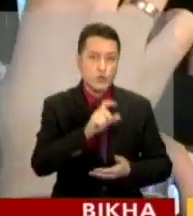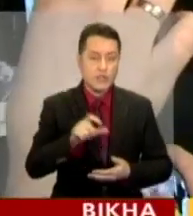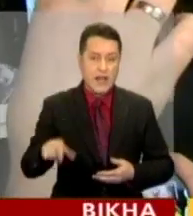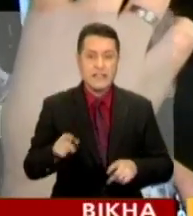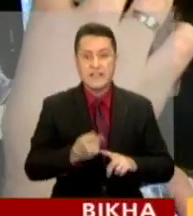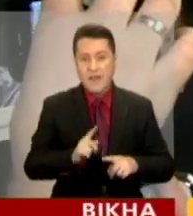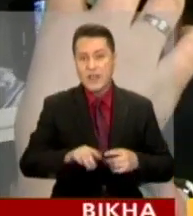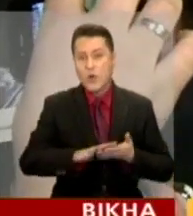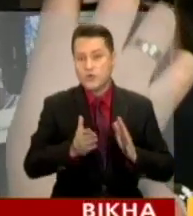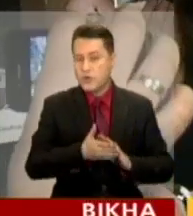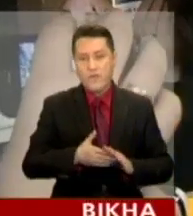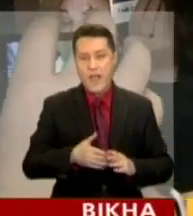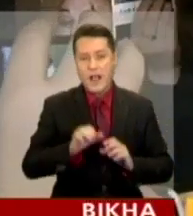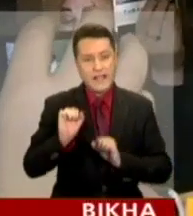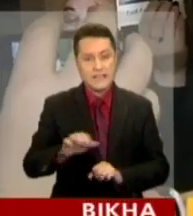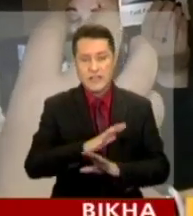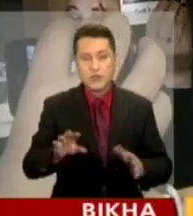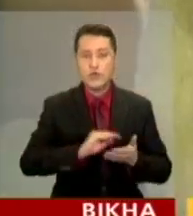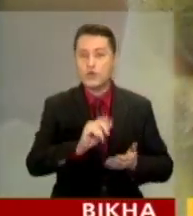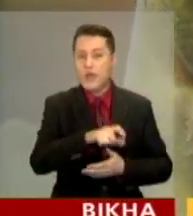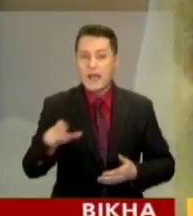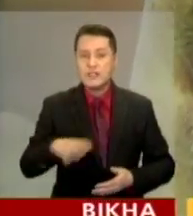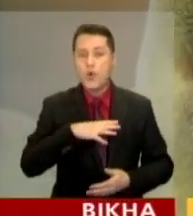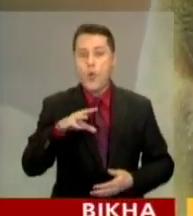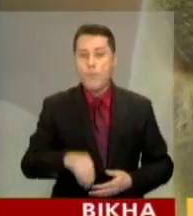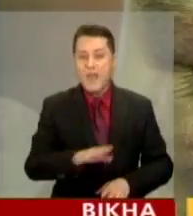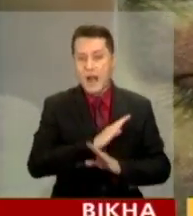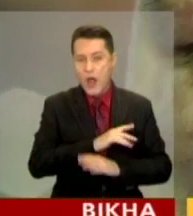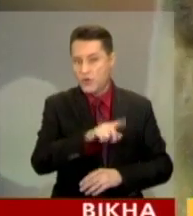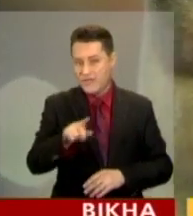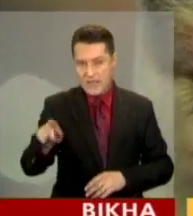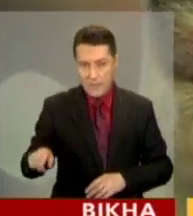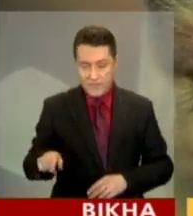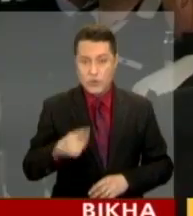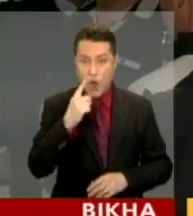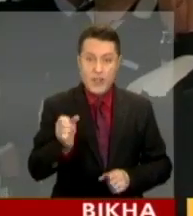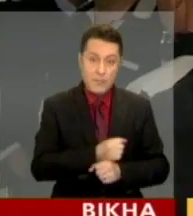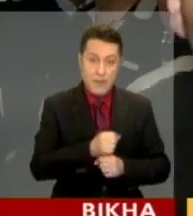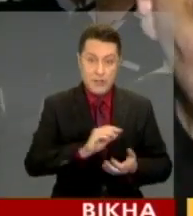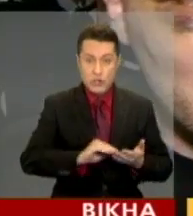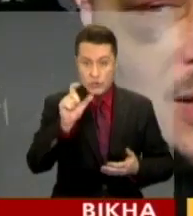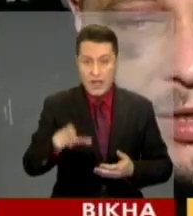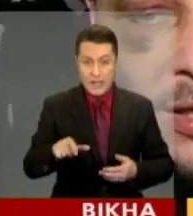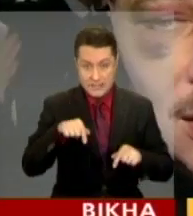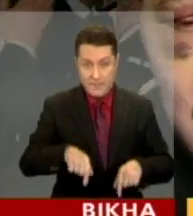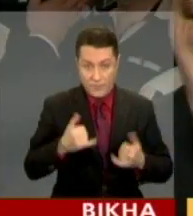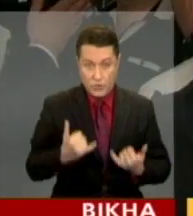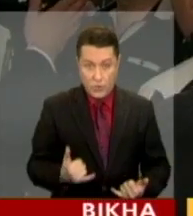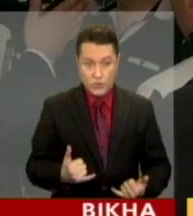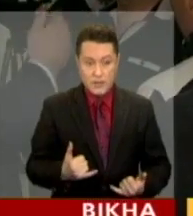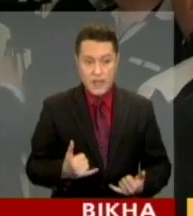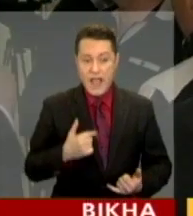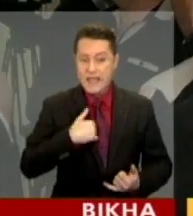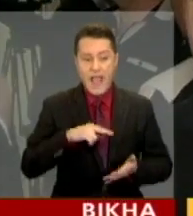защищен. Журналисты умирают, к сожалению, везде и повсюду. Один из побитых журналистов ныне тут и на фотографиях, и особисто. Я